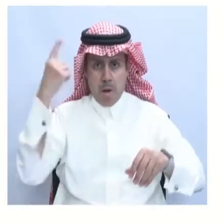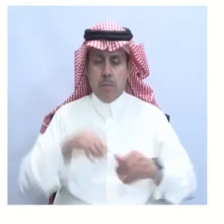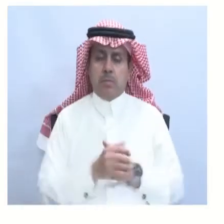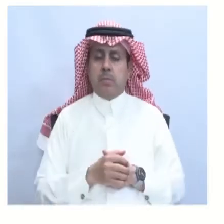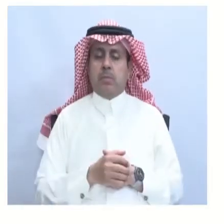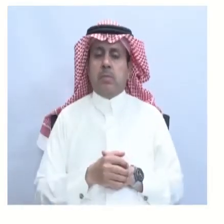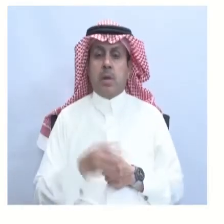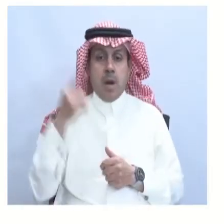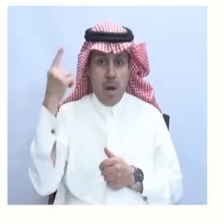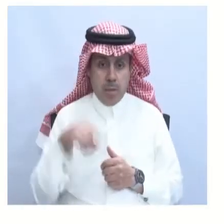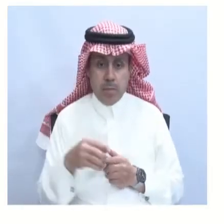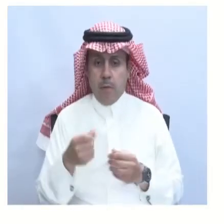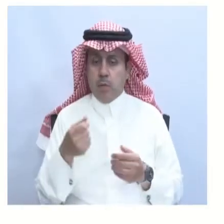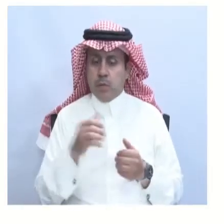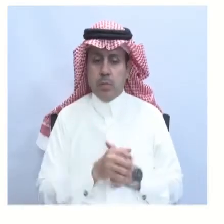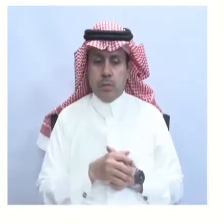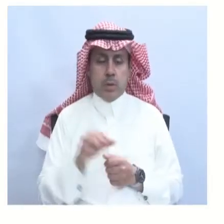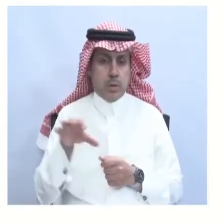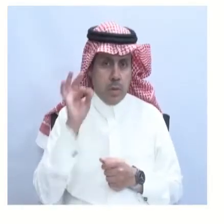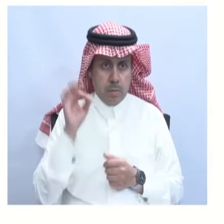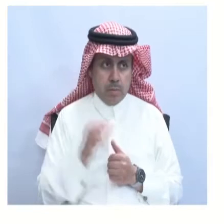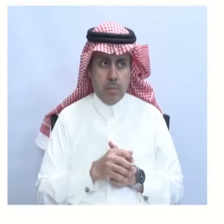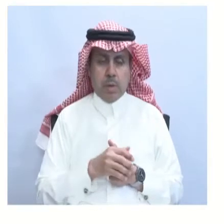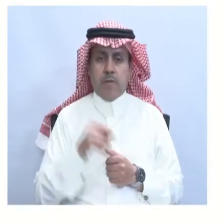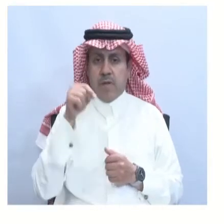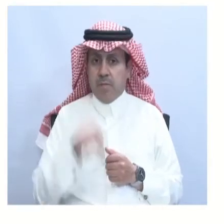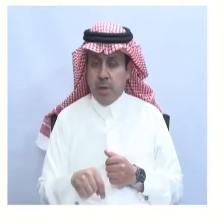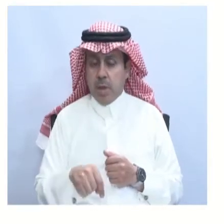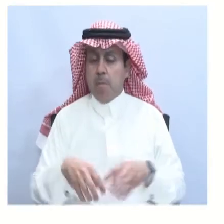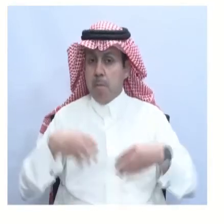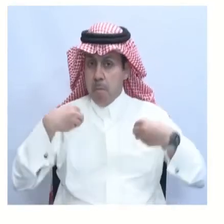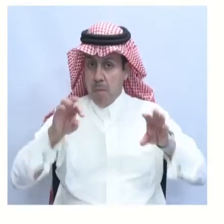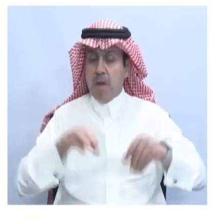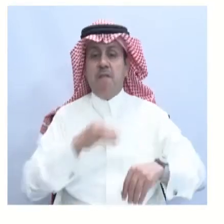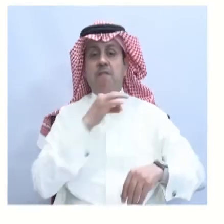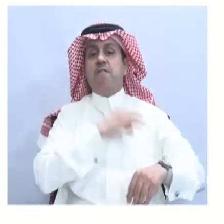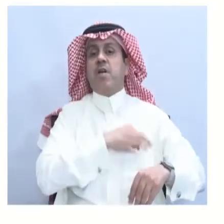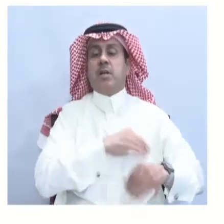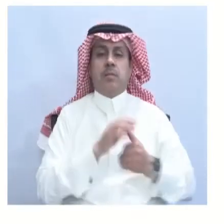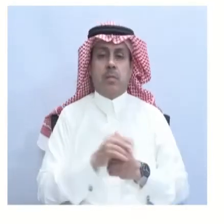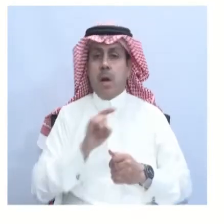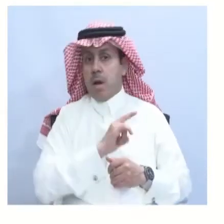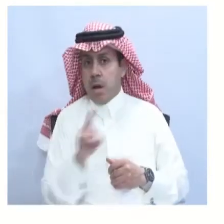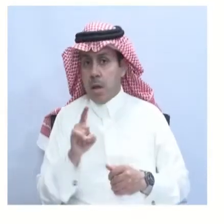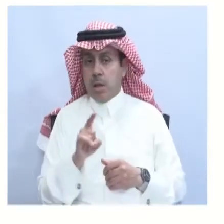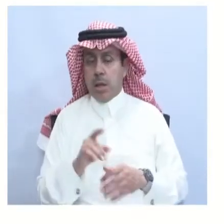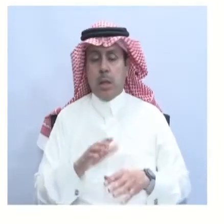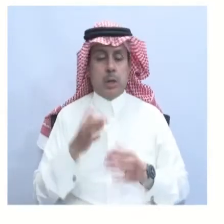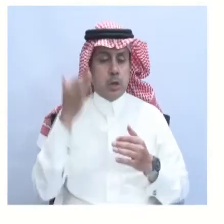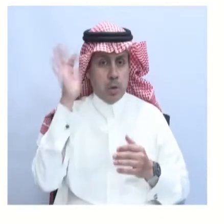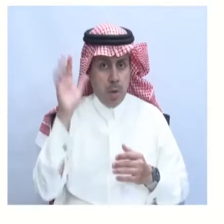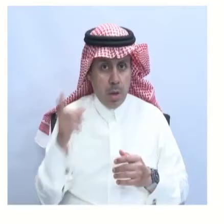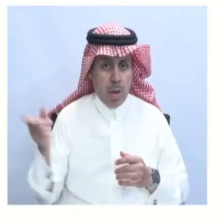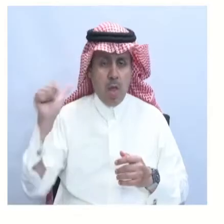لتحريمها هنا يستثنى من ذلك اذا كان في المبيع منفعه لا تباع الا عند